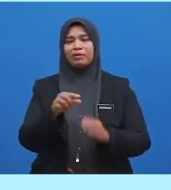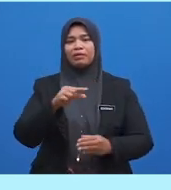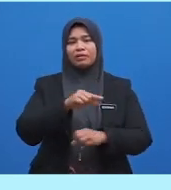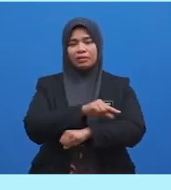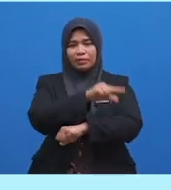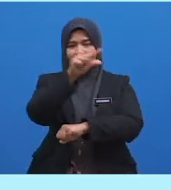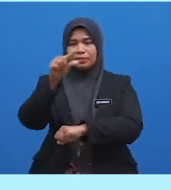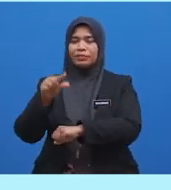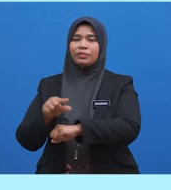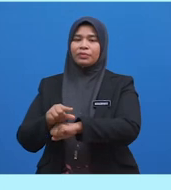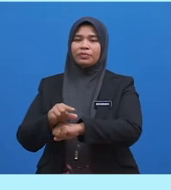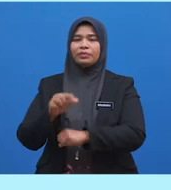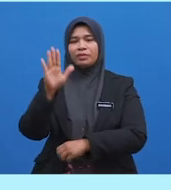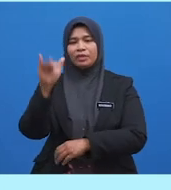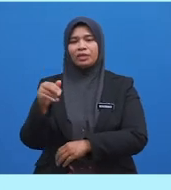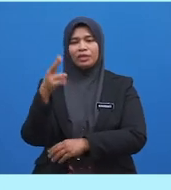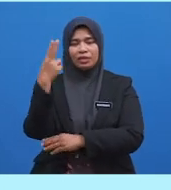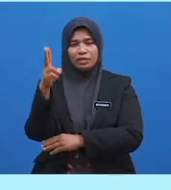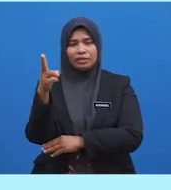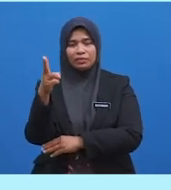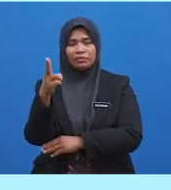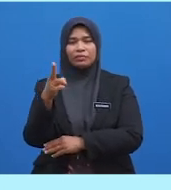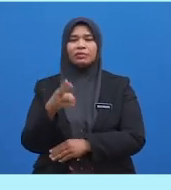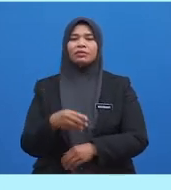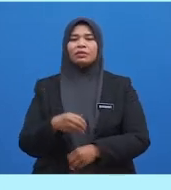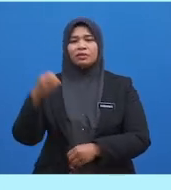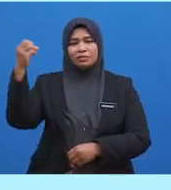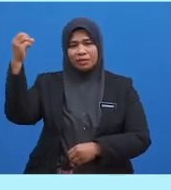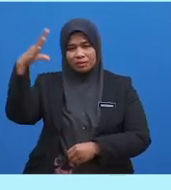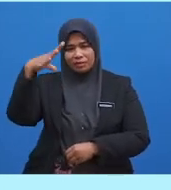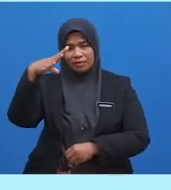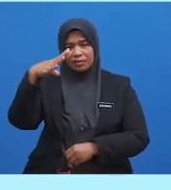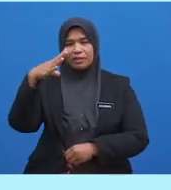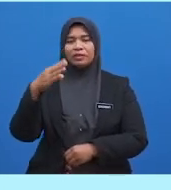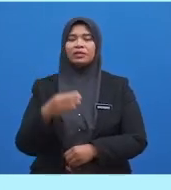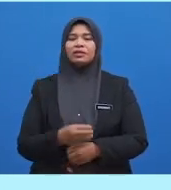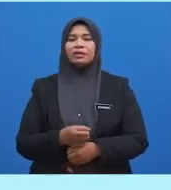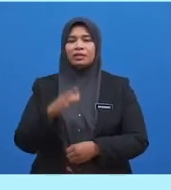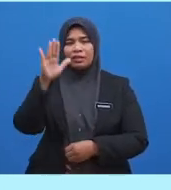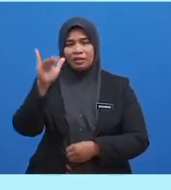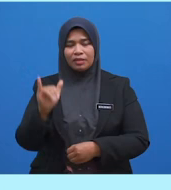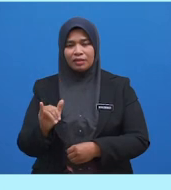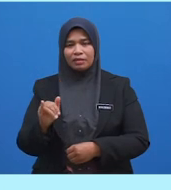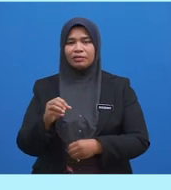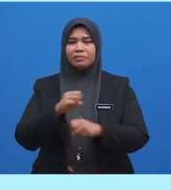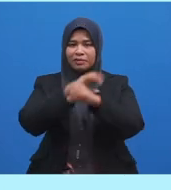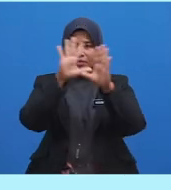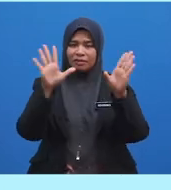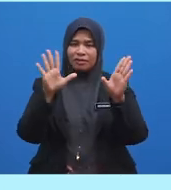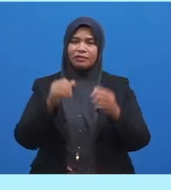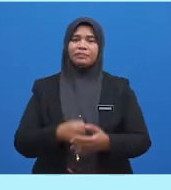yang menghijau pancaran cahaya matahari yang menyinari